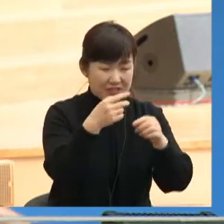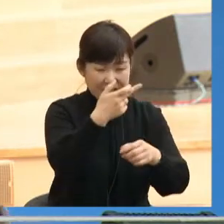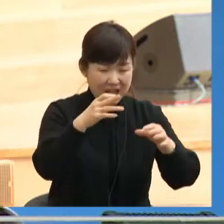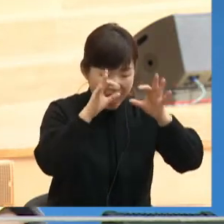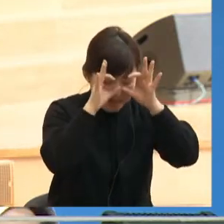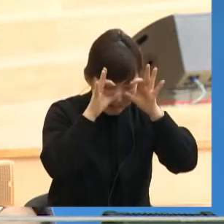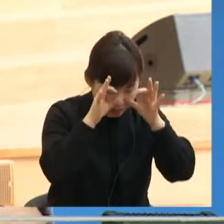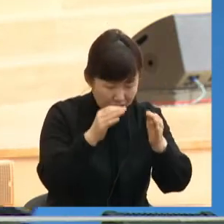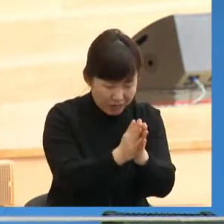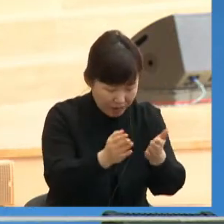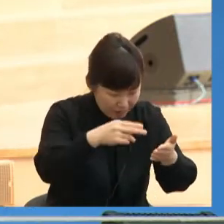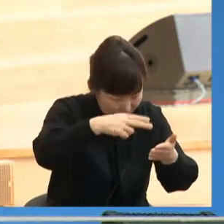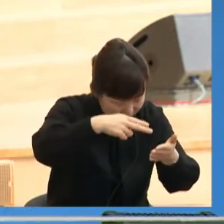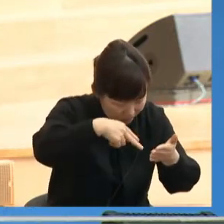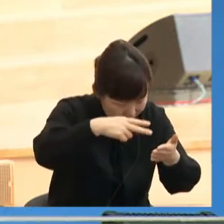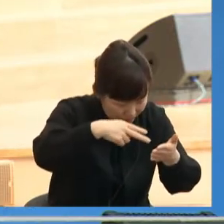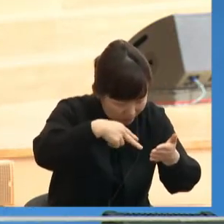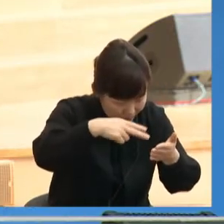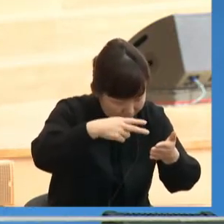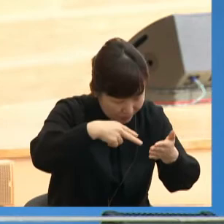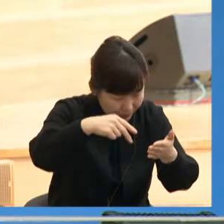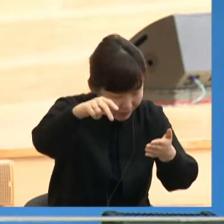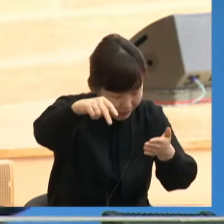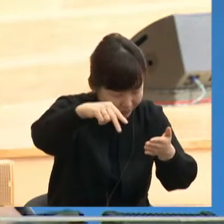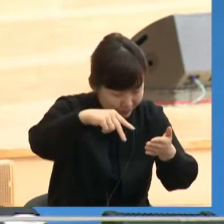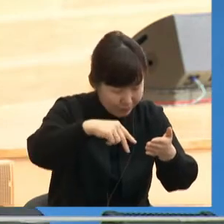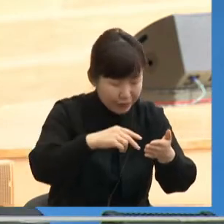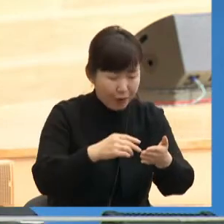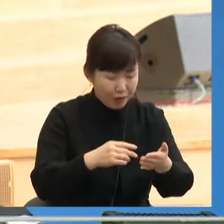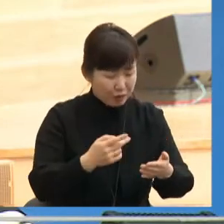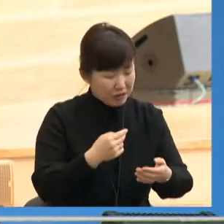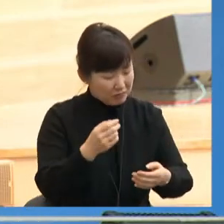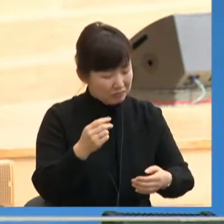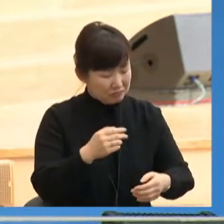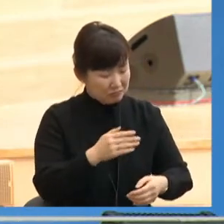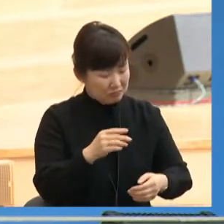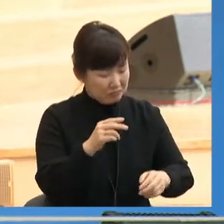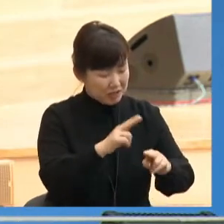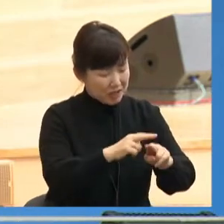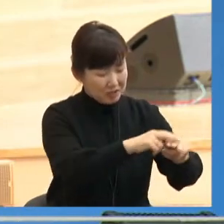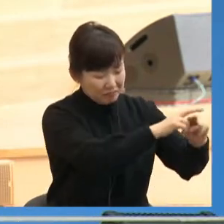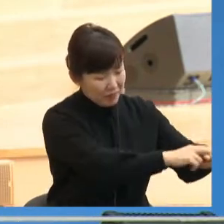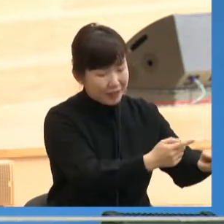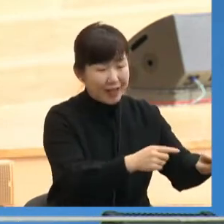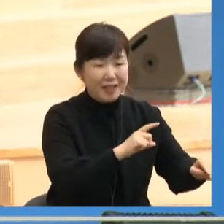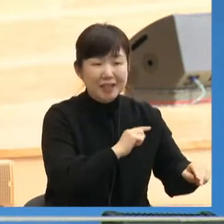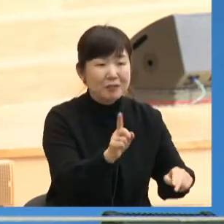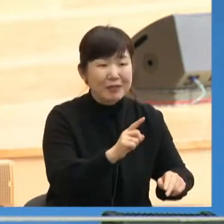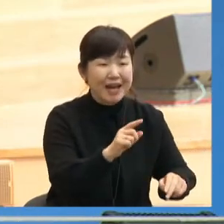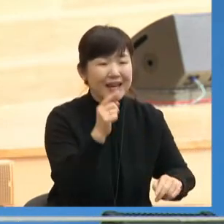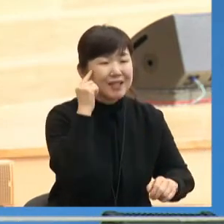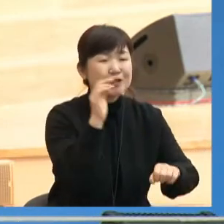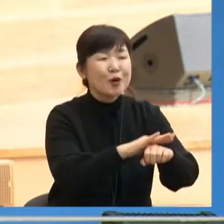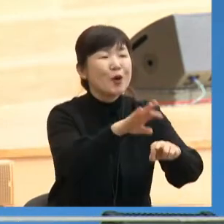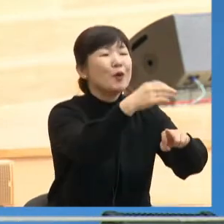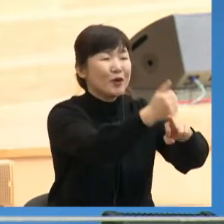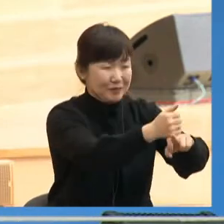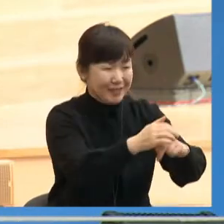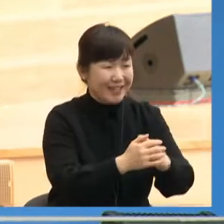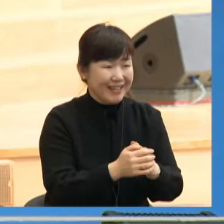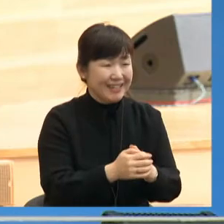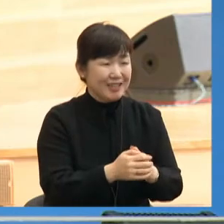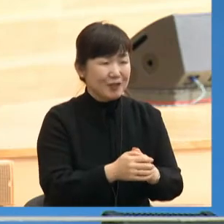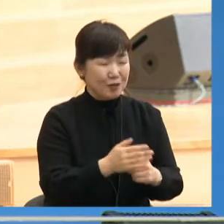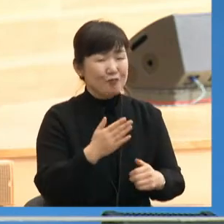큰 책을 보고 이 책에서 눈을 뗄 줄 몰라요. 그리고 자기 자리에 앉는데 그 사람 이름이 뭡니까? 솔로몬이에요. 그도 다시